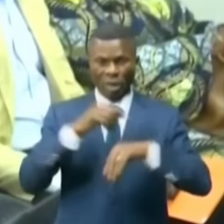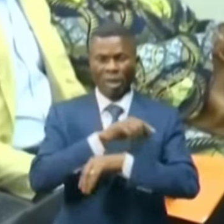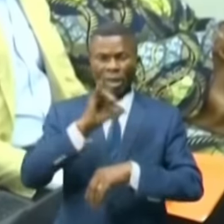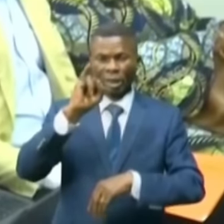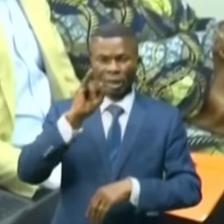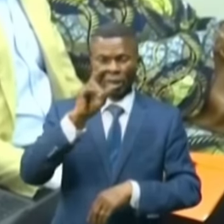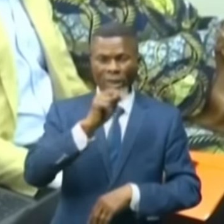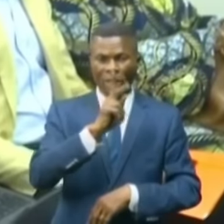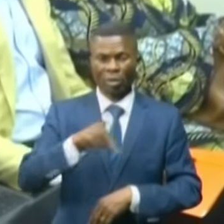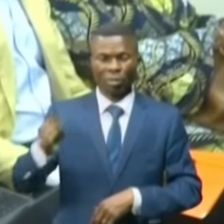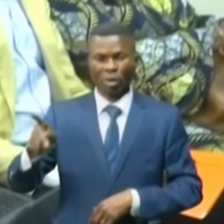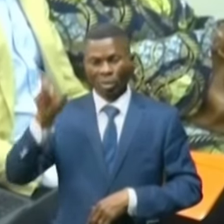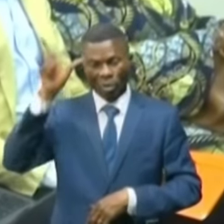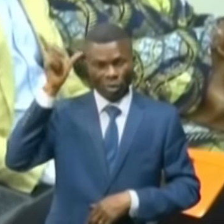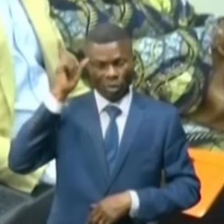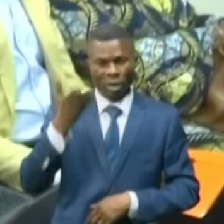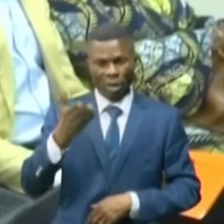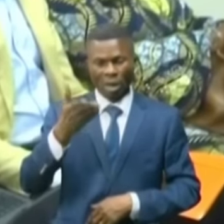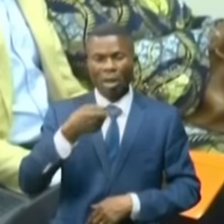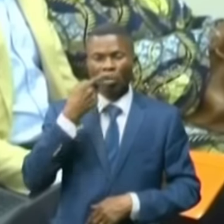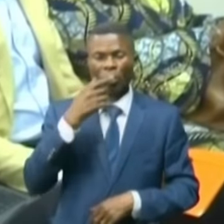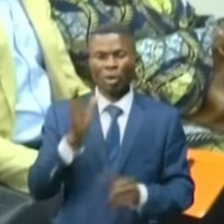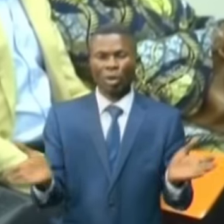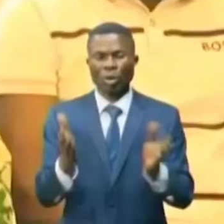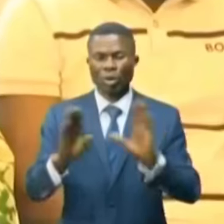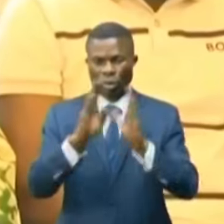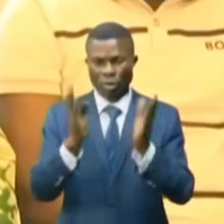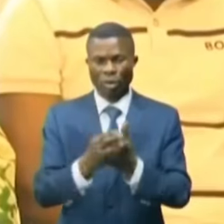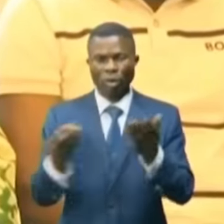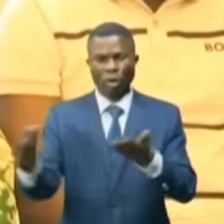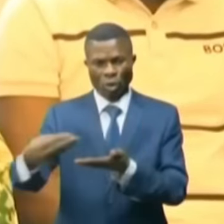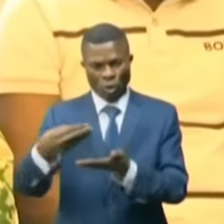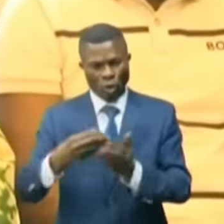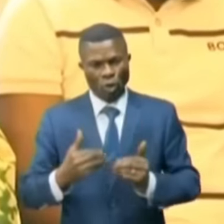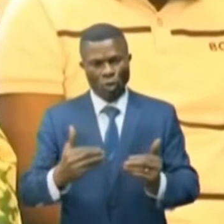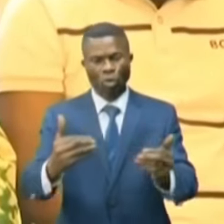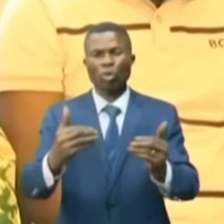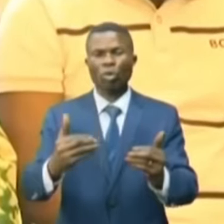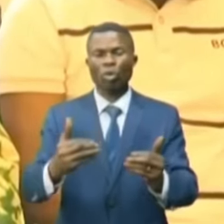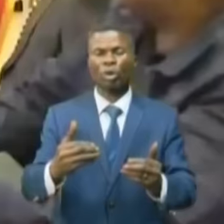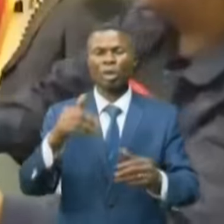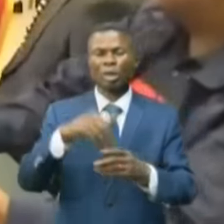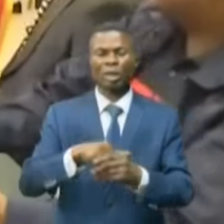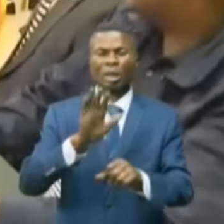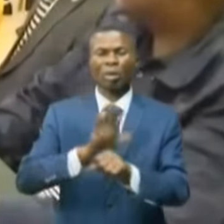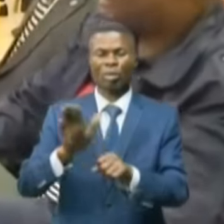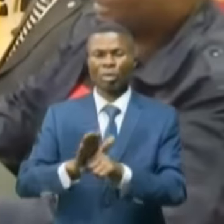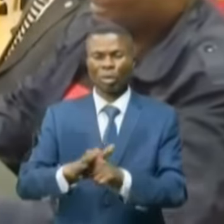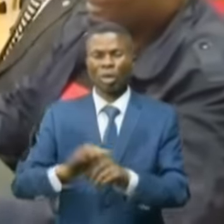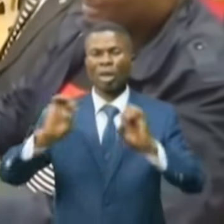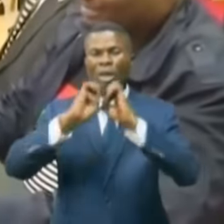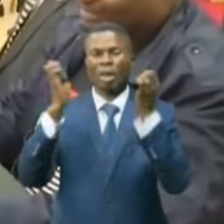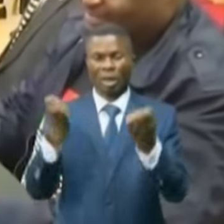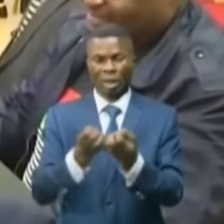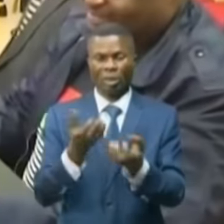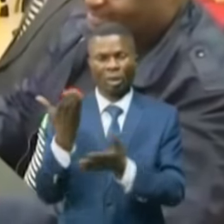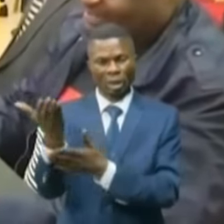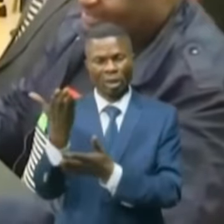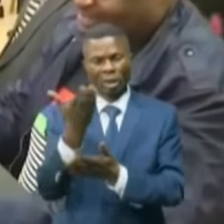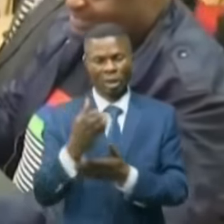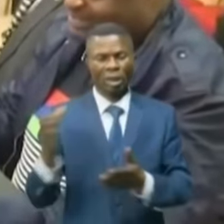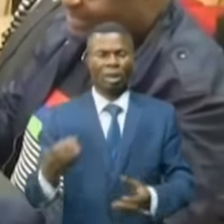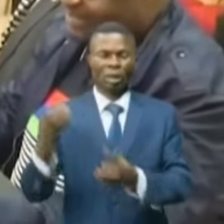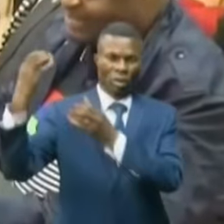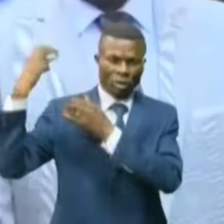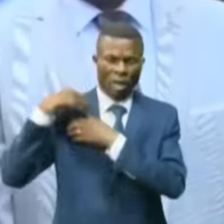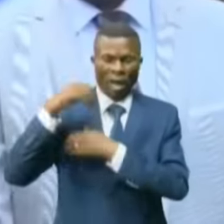provinciale de l'INPP pour inciter la collecte de cotisations patronales dans différentes entreprises lesquelles prend en charge